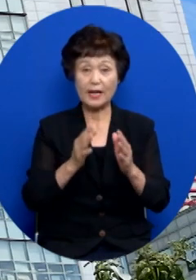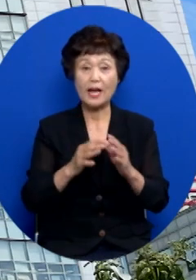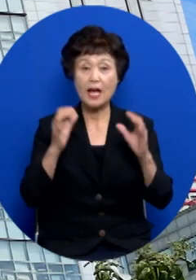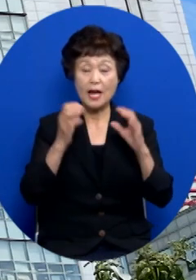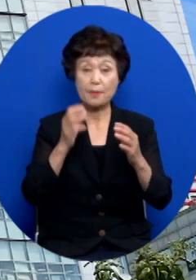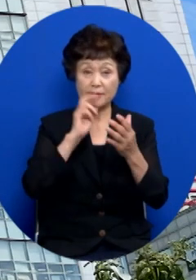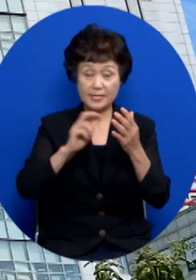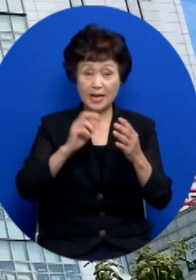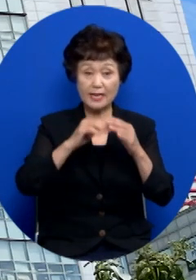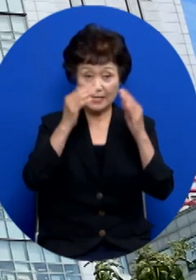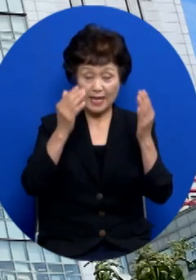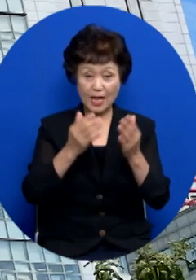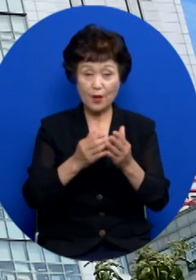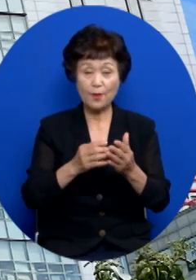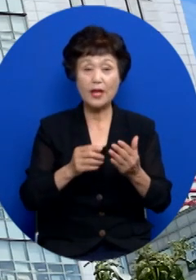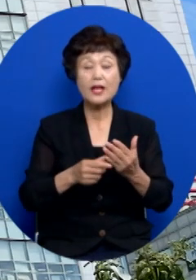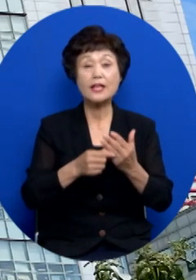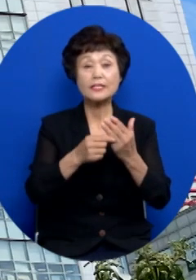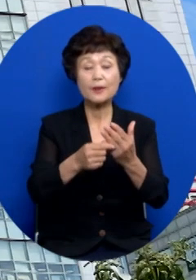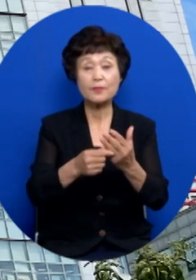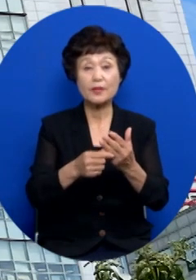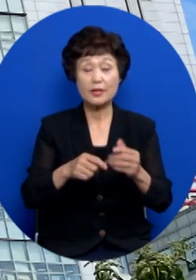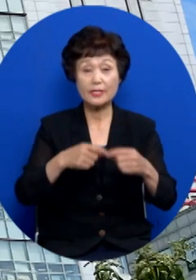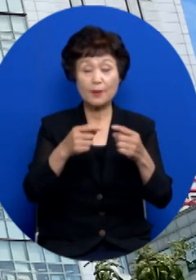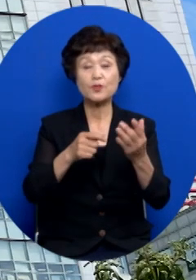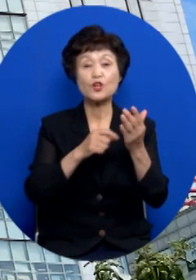합창대회 출전권을 얻을 수 있습니다.